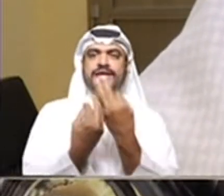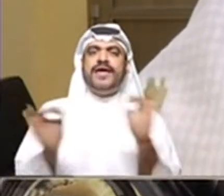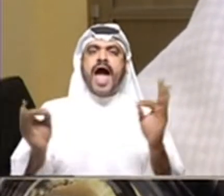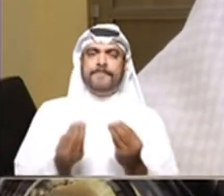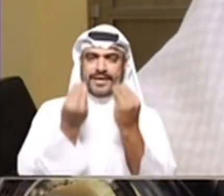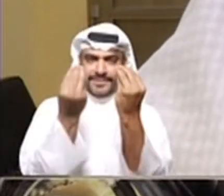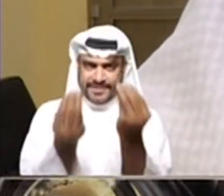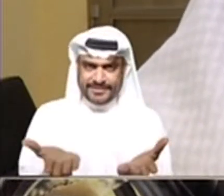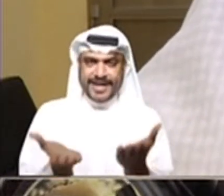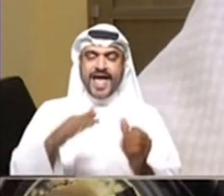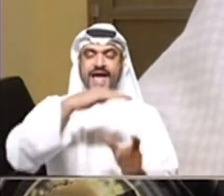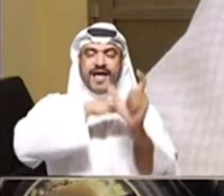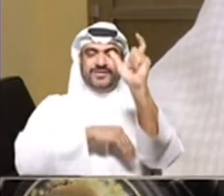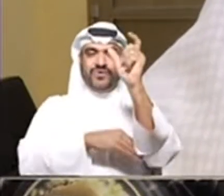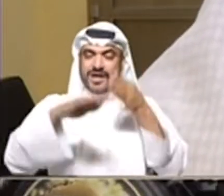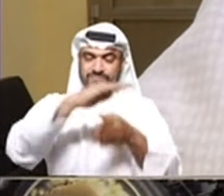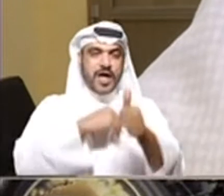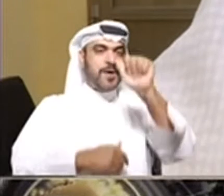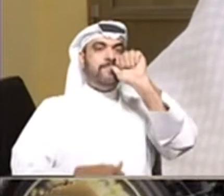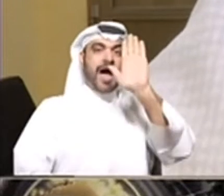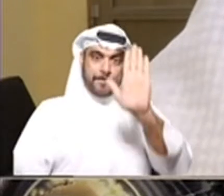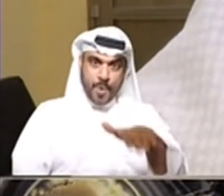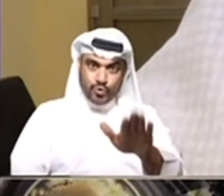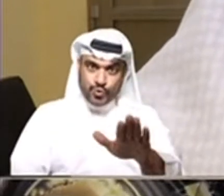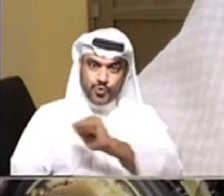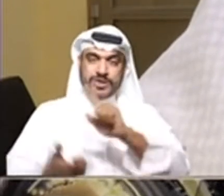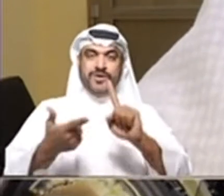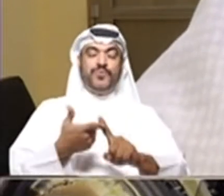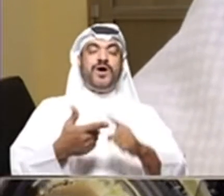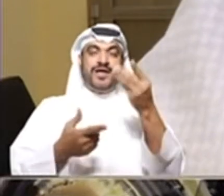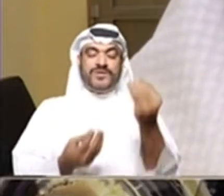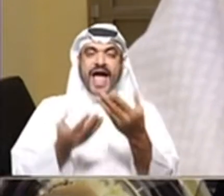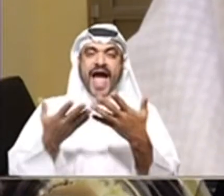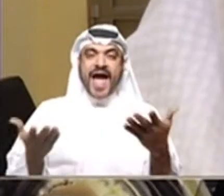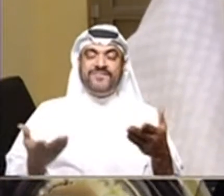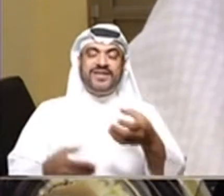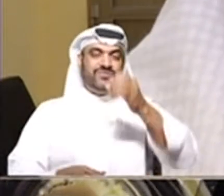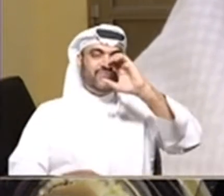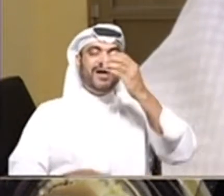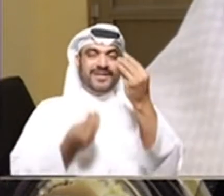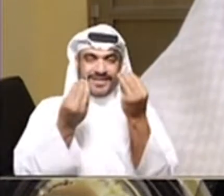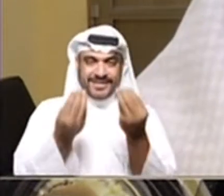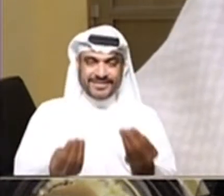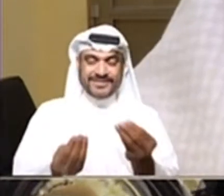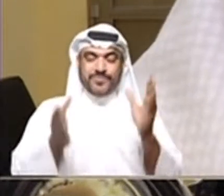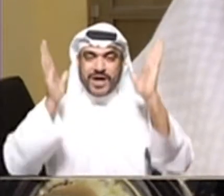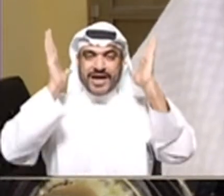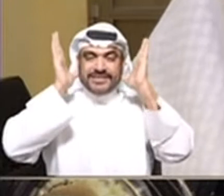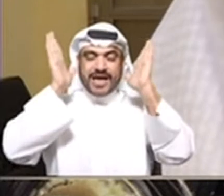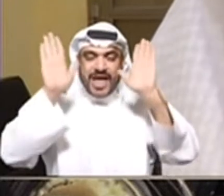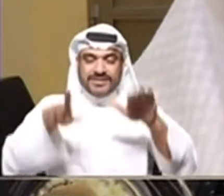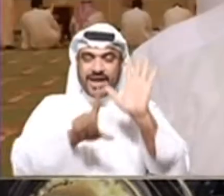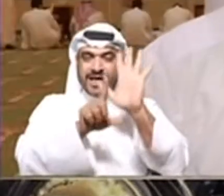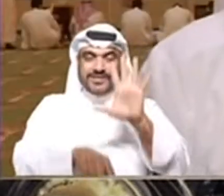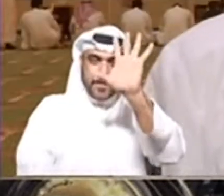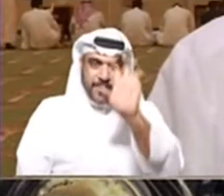للمسجد من حيث يعني توفير المياه وتوفير بعض المشروبات الخفيفة للمصلين أثناء قيامهم بأداء صلاة